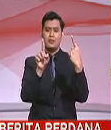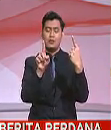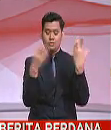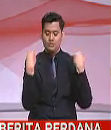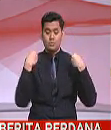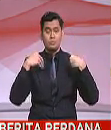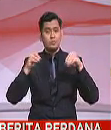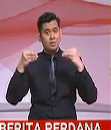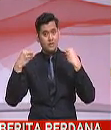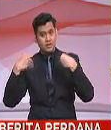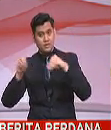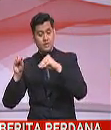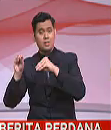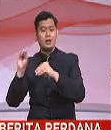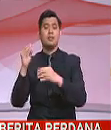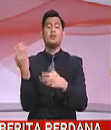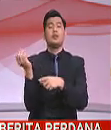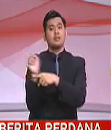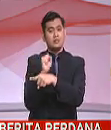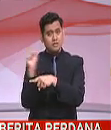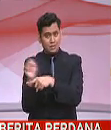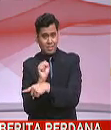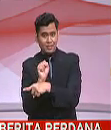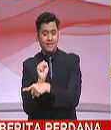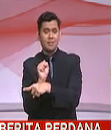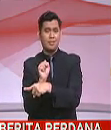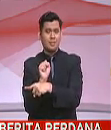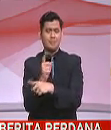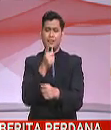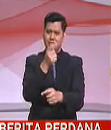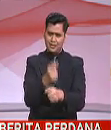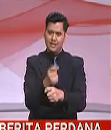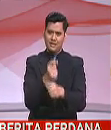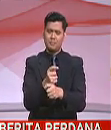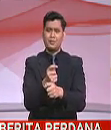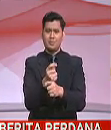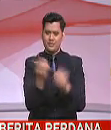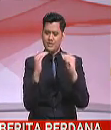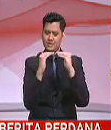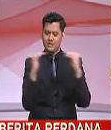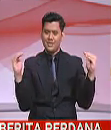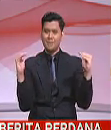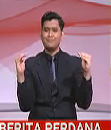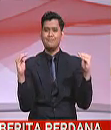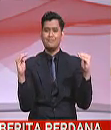modal seperti Bursa Malaysia dan pasaran bond kekal stabil dan teratur.